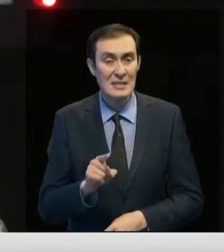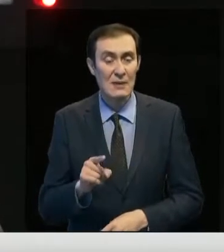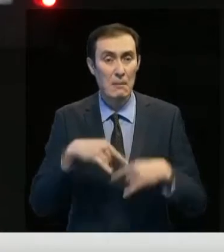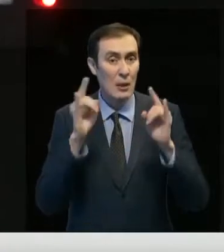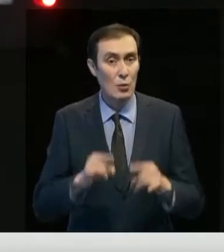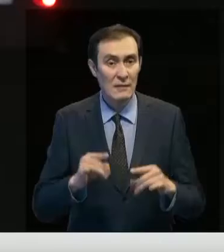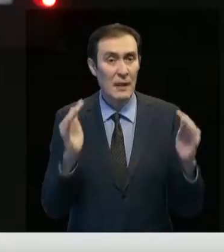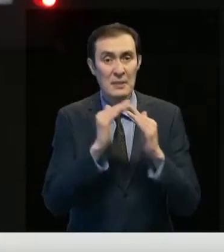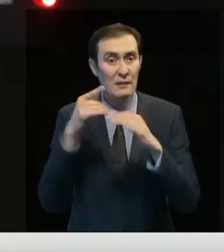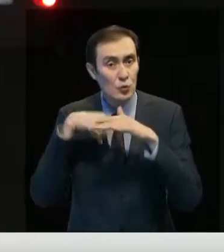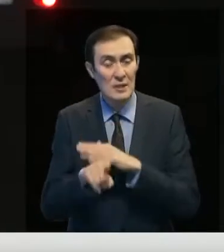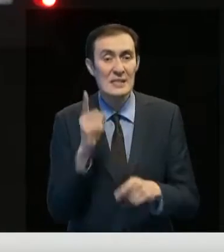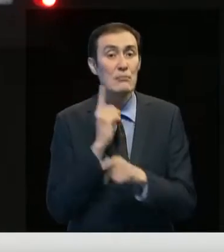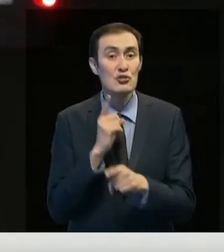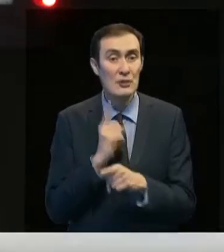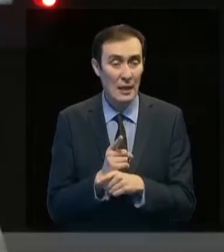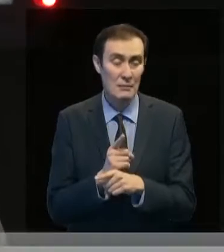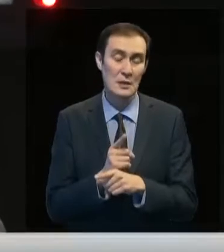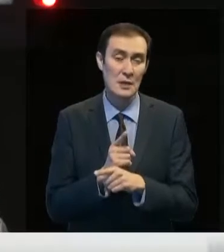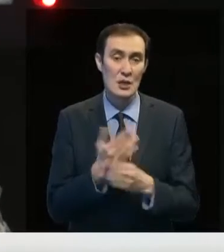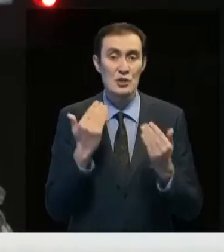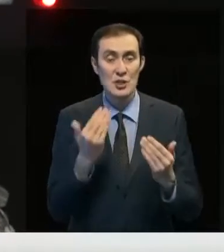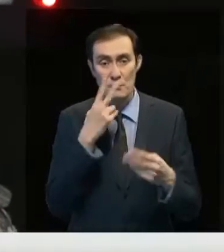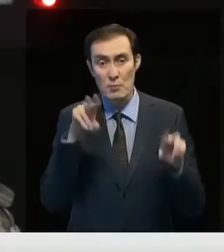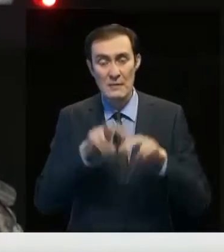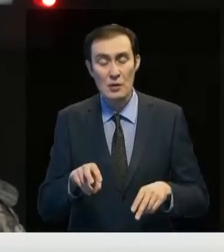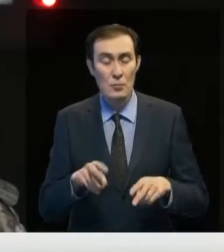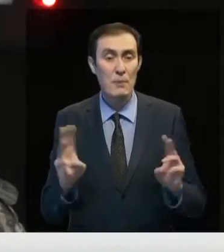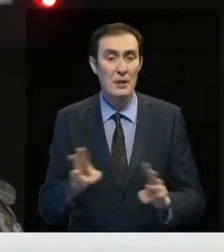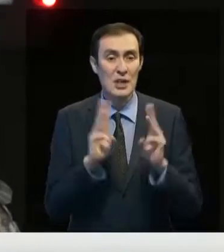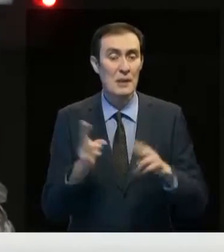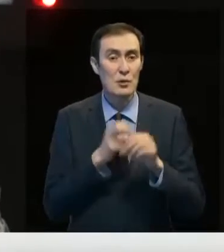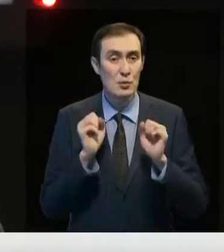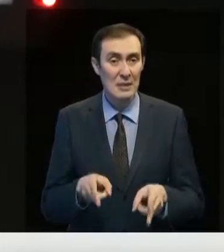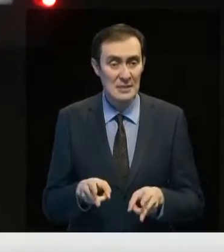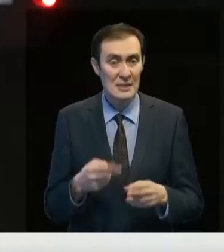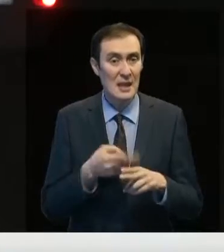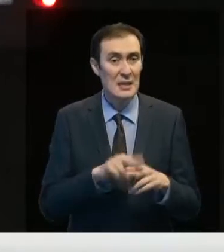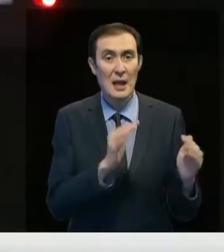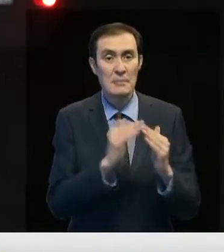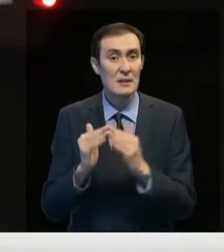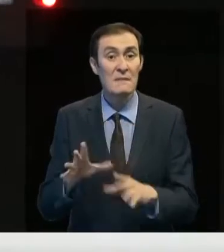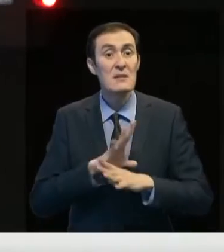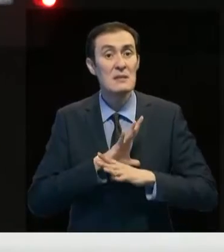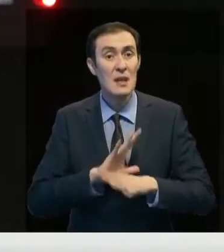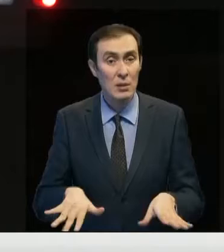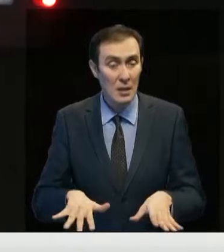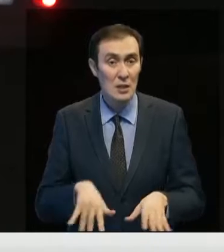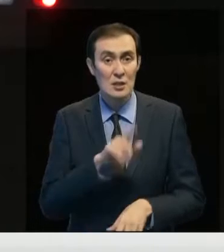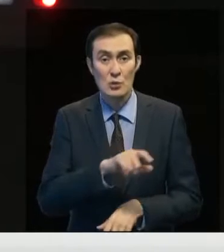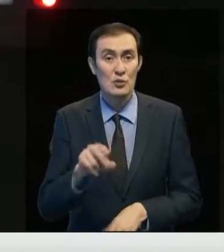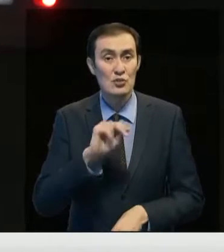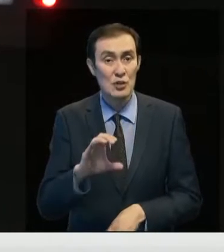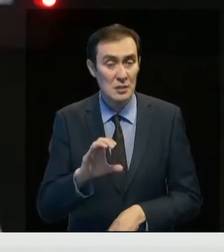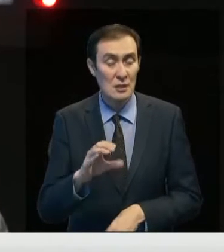объектах запрещена. Проверка по пожарной безопасности данных объектов не проводилась сотрудниками